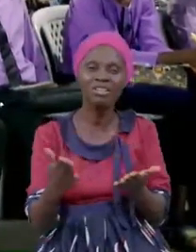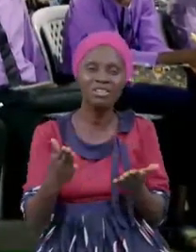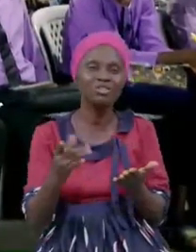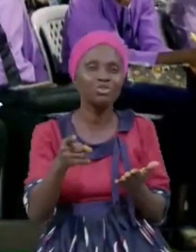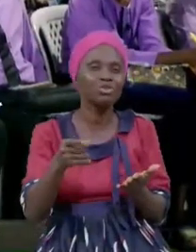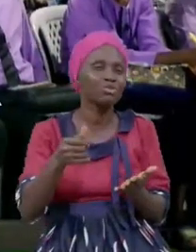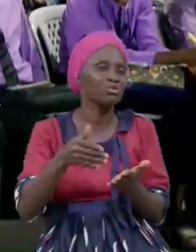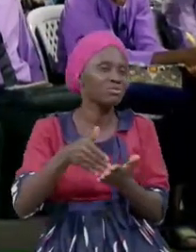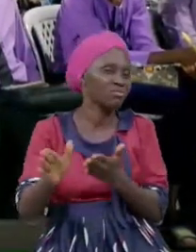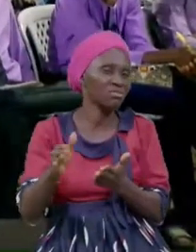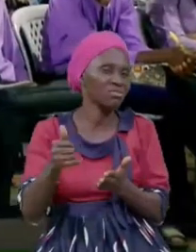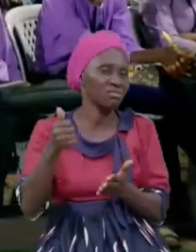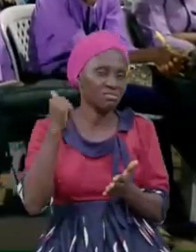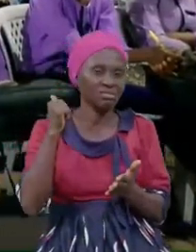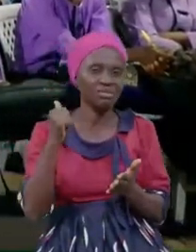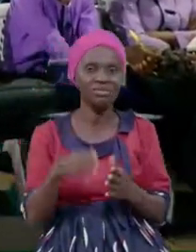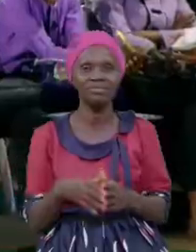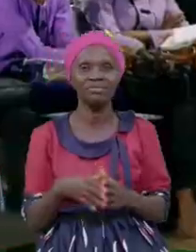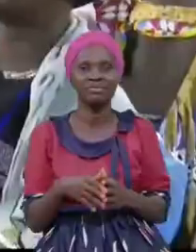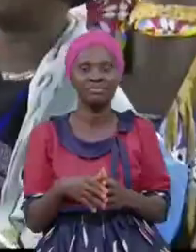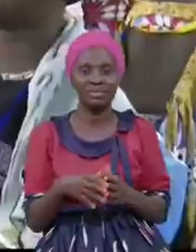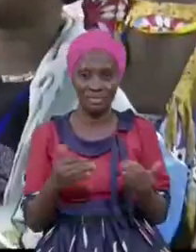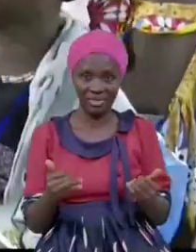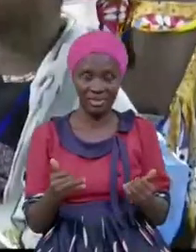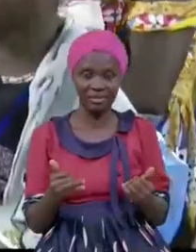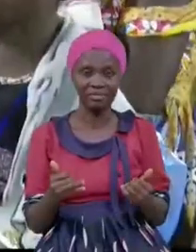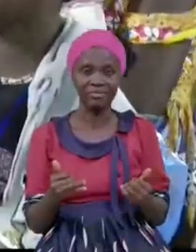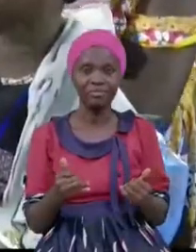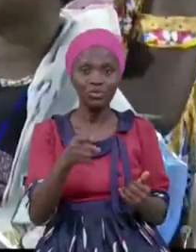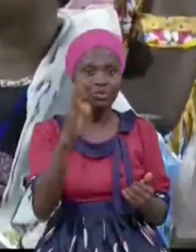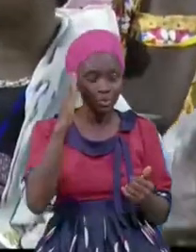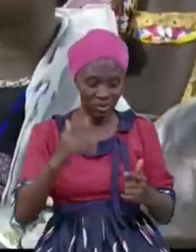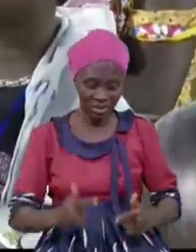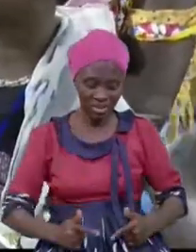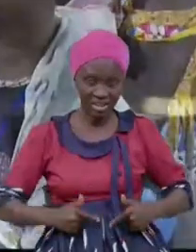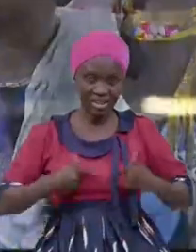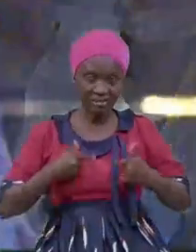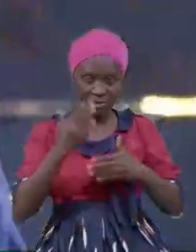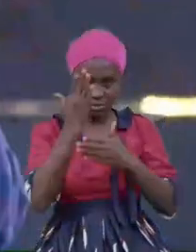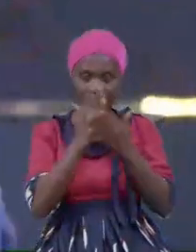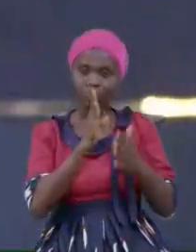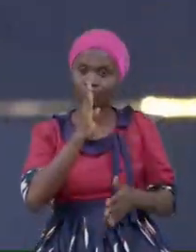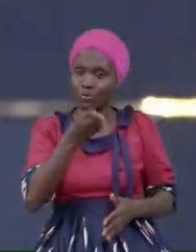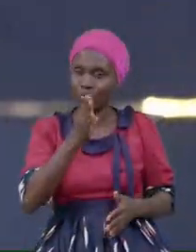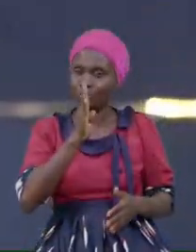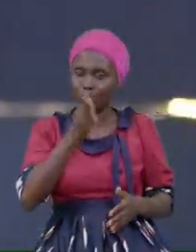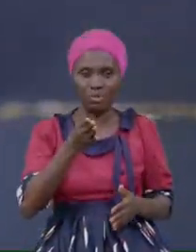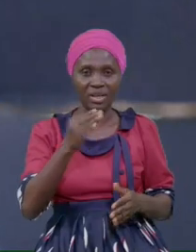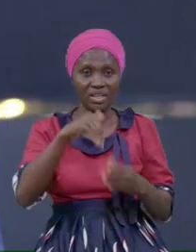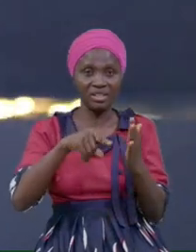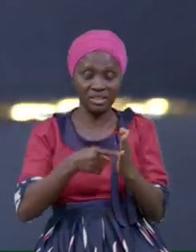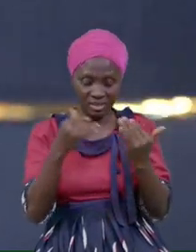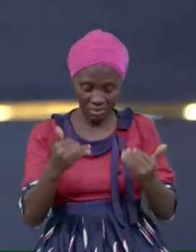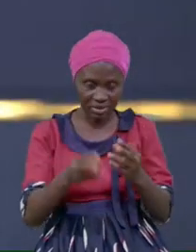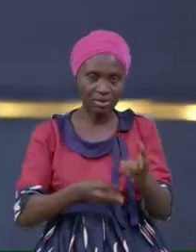Dites-moi non. Dites-le à haute voix non. Dans le siècle présent. Laissez-moi vous